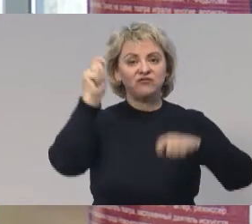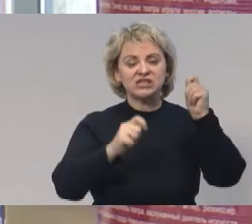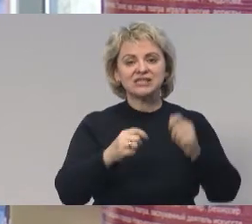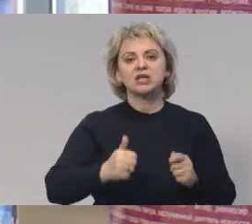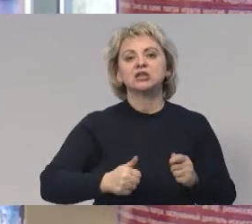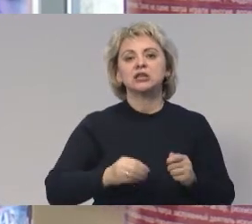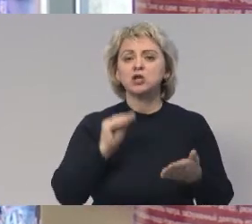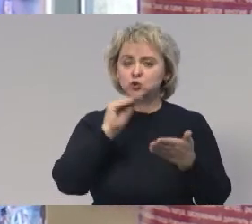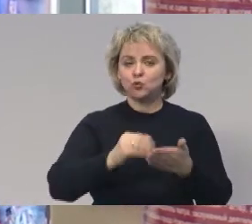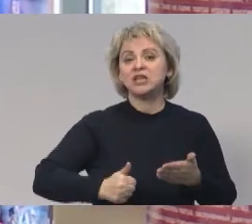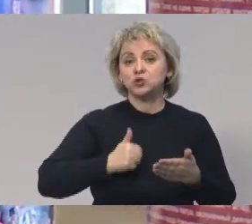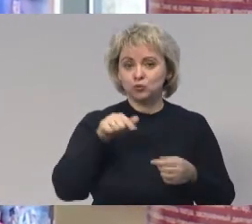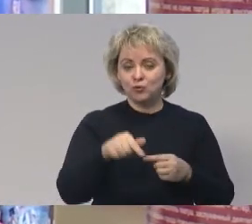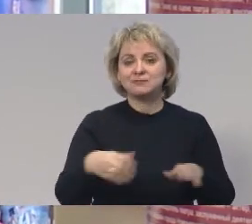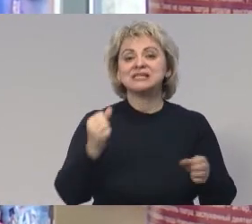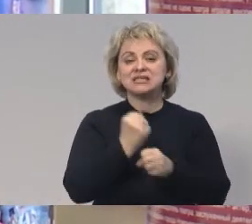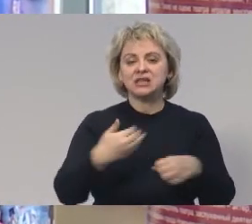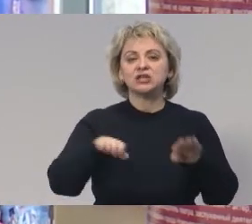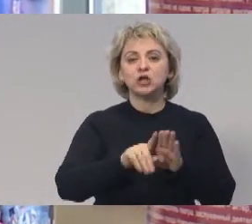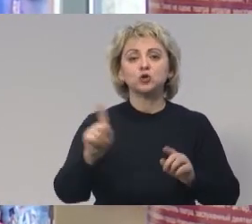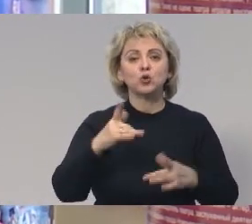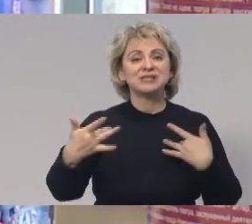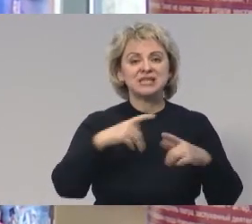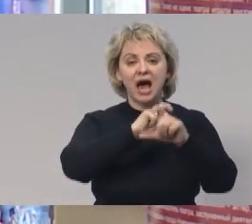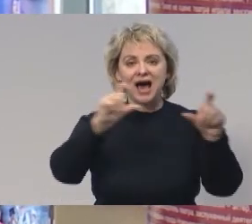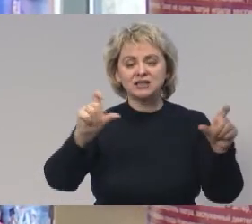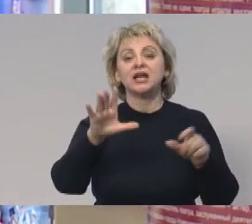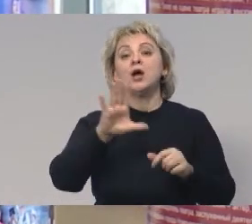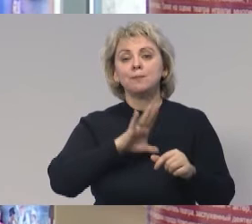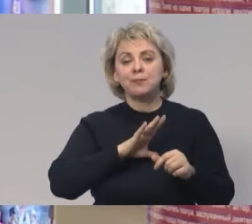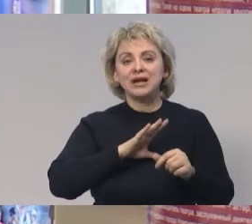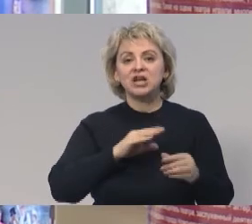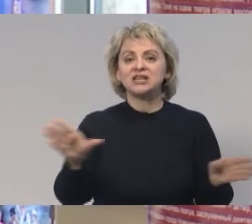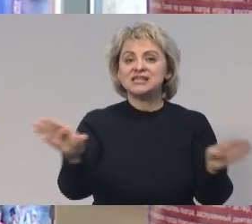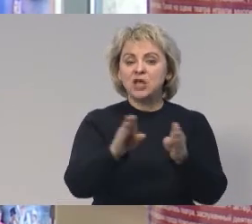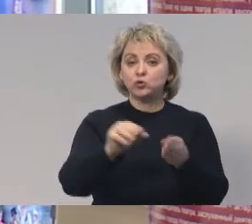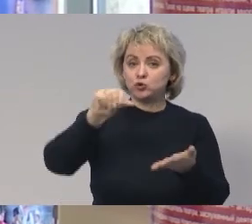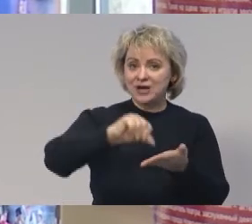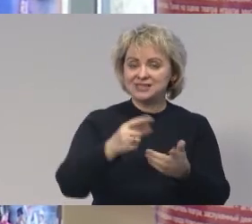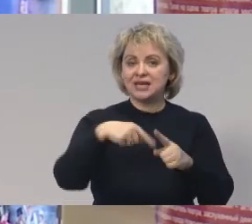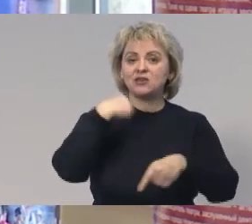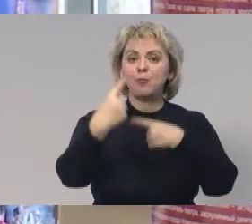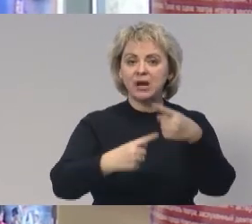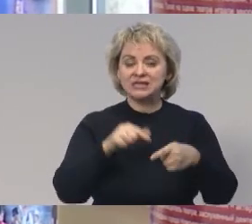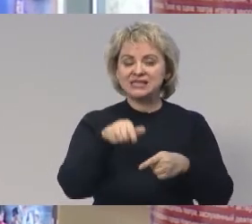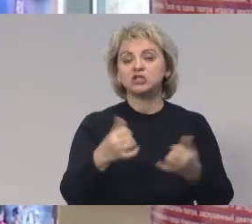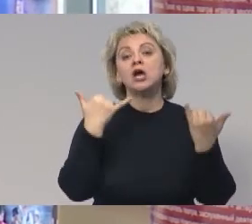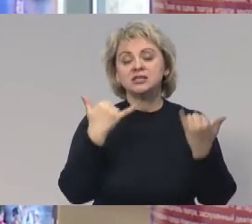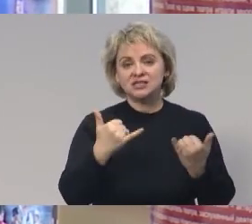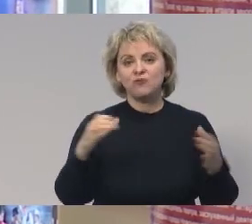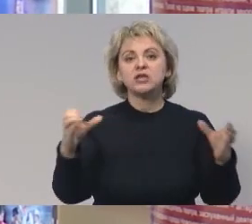фестиваль доступным. Сделать так, чтобы театры были соучастниками этого процесса. И